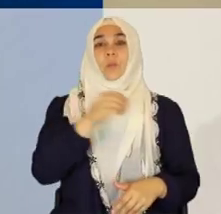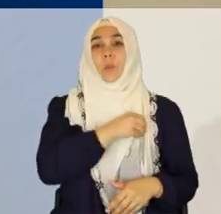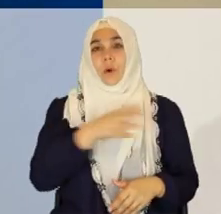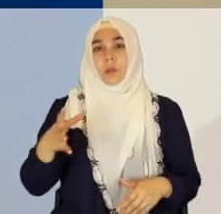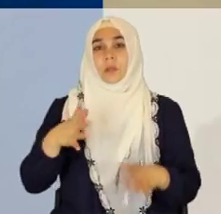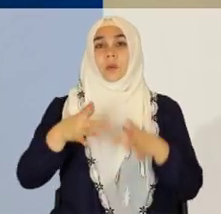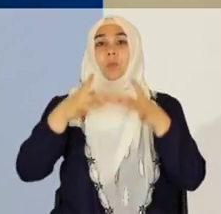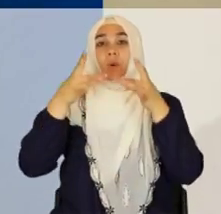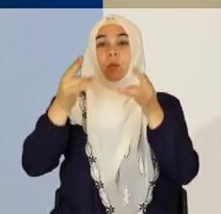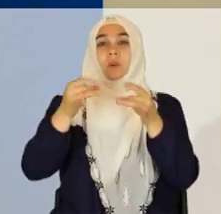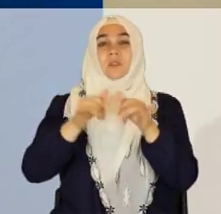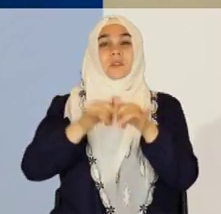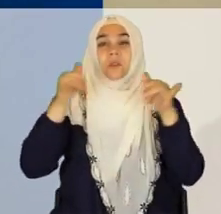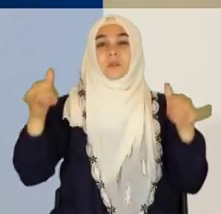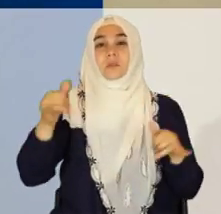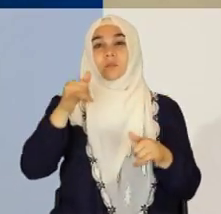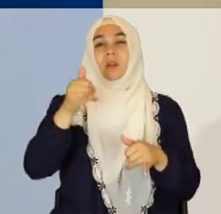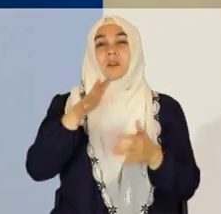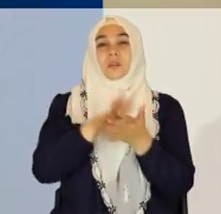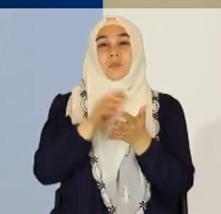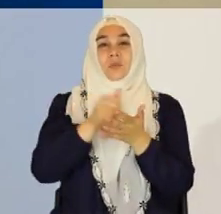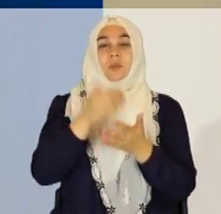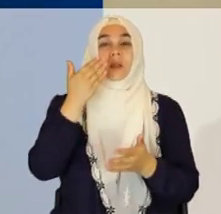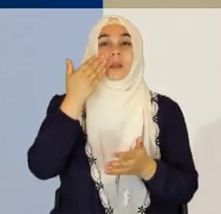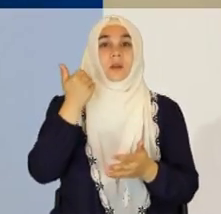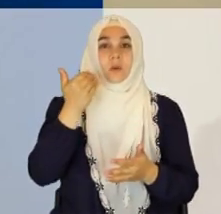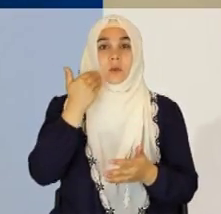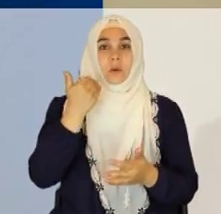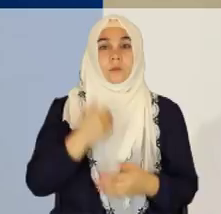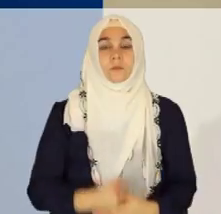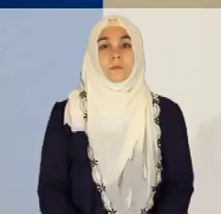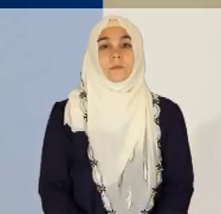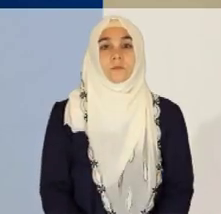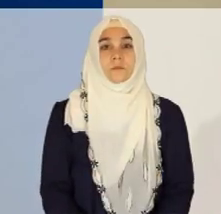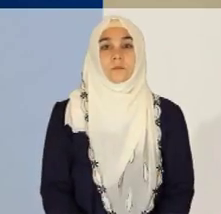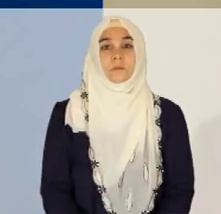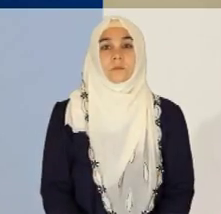boylikni muhabbatidan ziyoda buzg'unchi muhabbat yo'q.